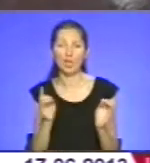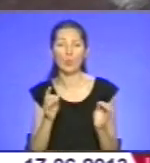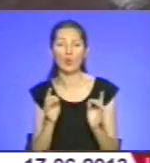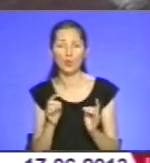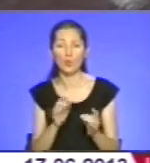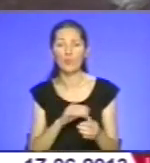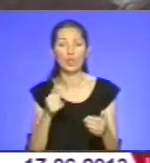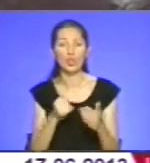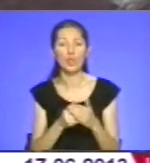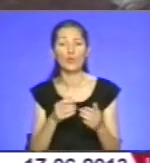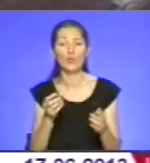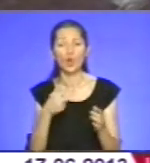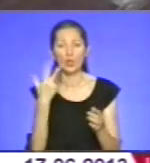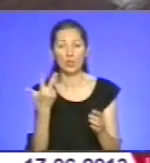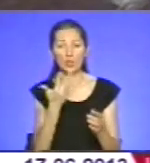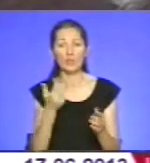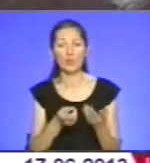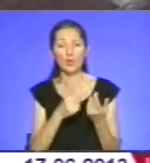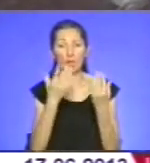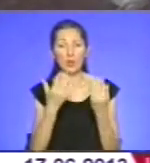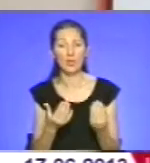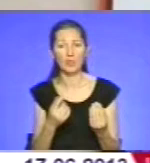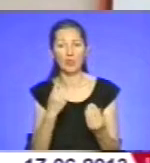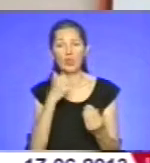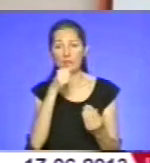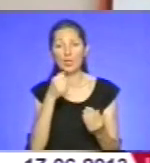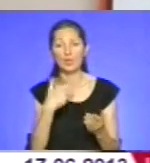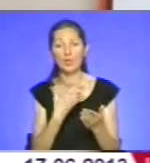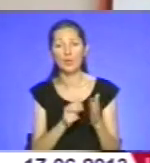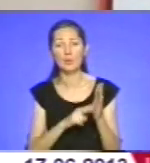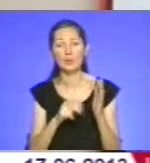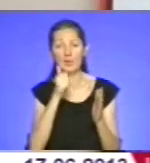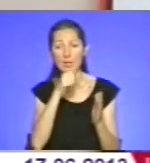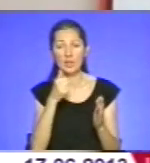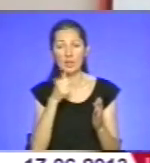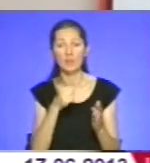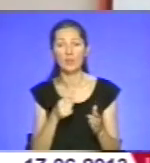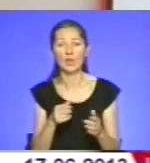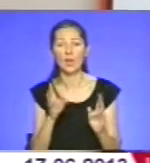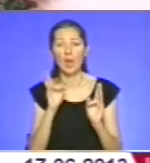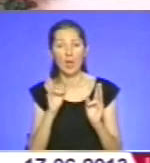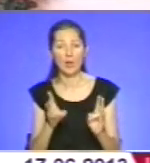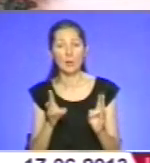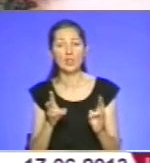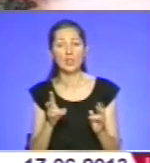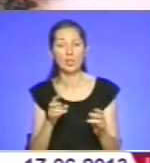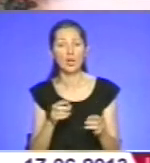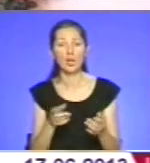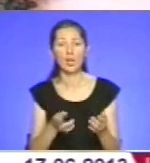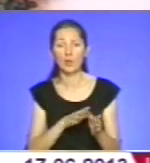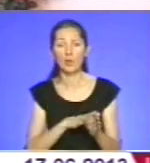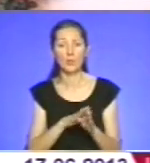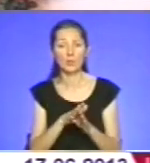свого 75-ліття. Драматична і сповнена багатьох яскравих сторінок його доля. І в нововідкритому